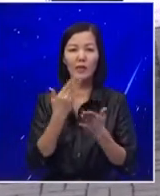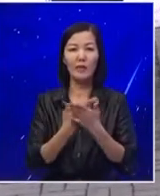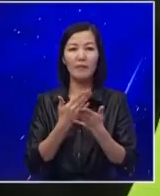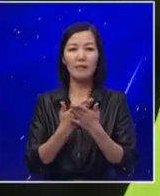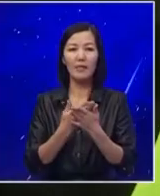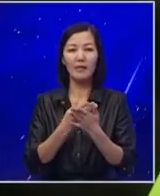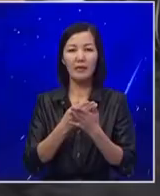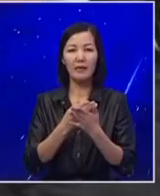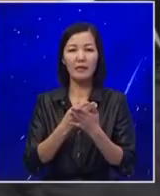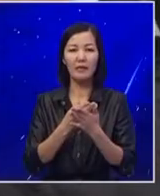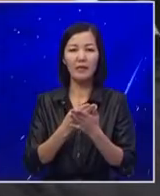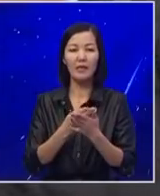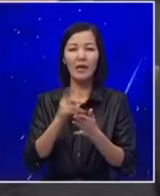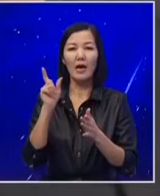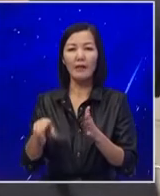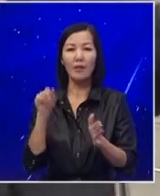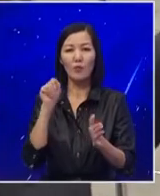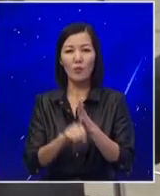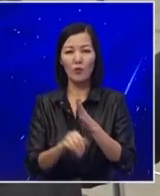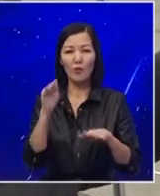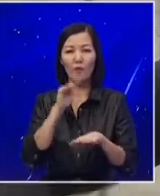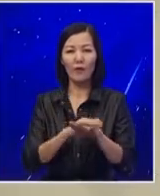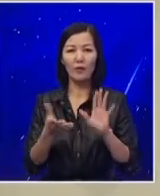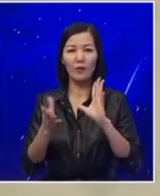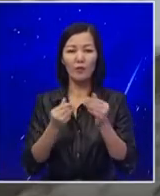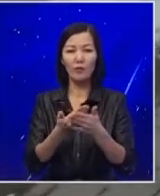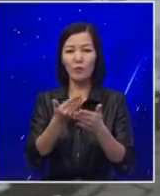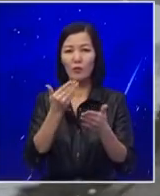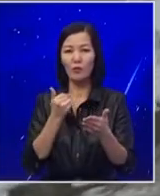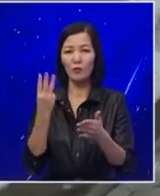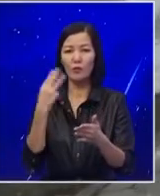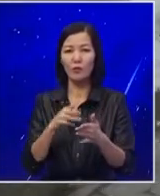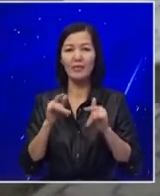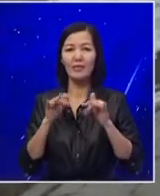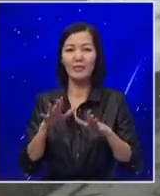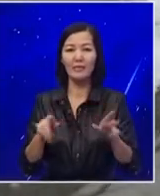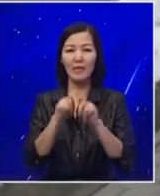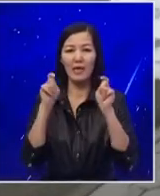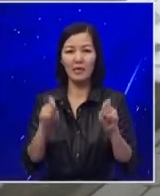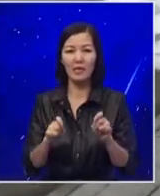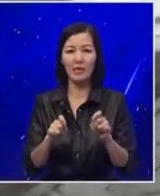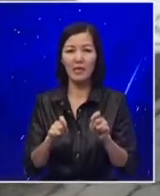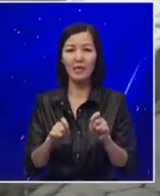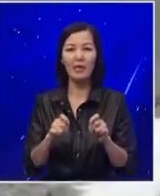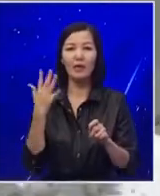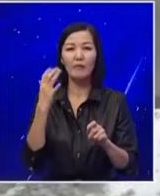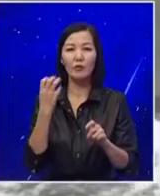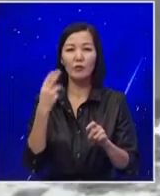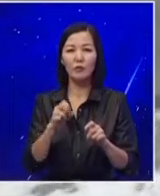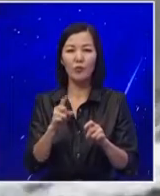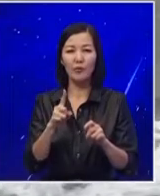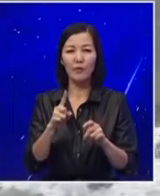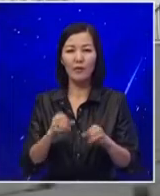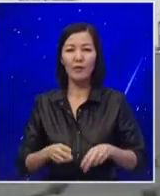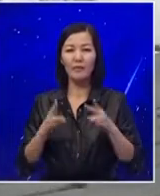өскен. Мәселен, қасақана кісі өлтіру дерегі бойынша бұрын жасалған 30 істің беті ашылған. Айта кетейік, өңірде